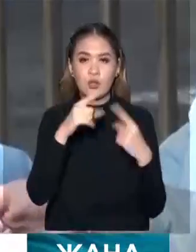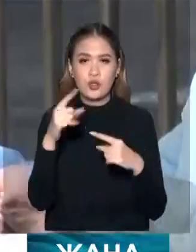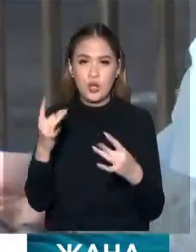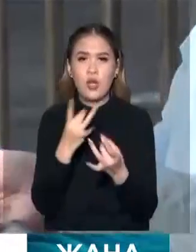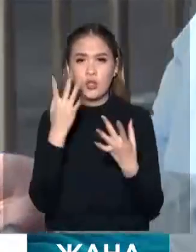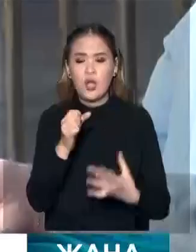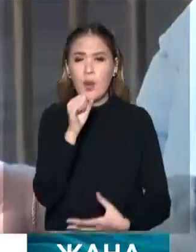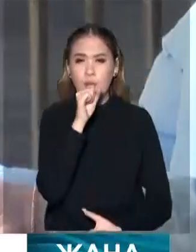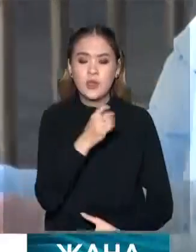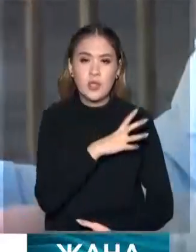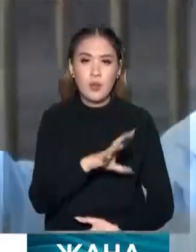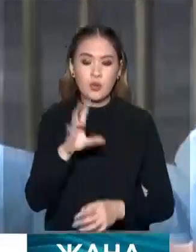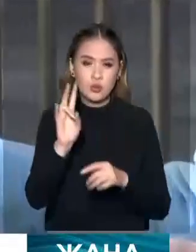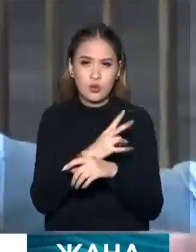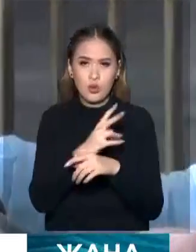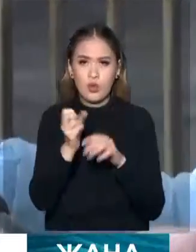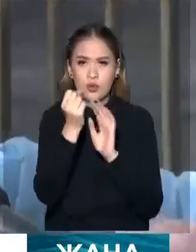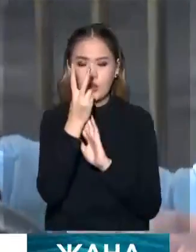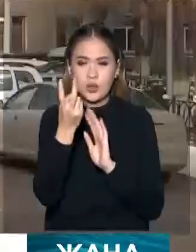тұрмын. Түнде 12-де кірдім.